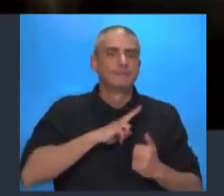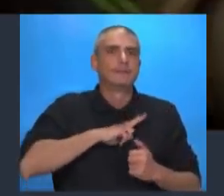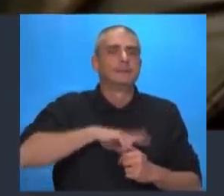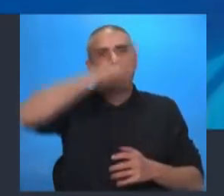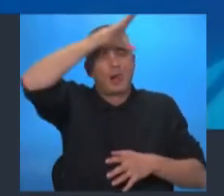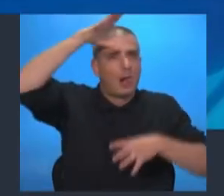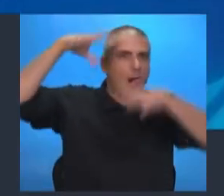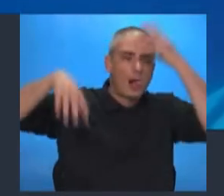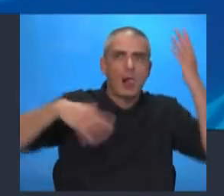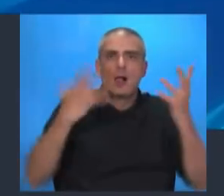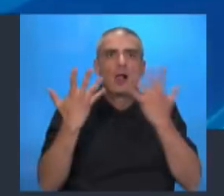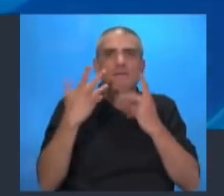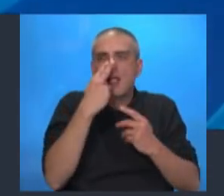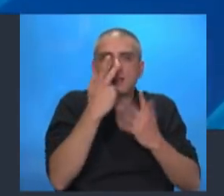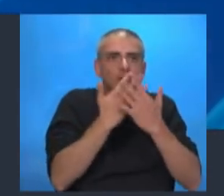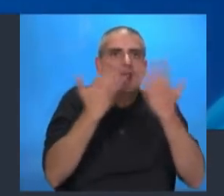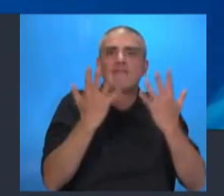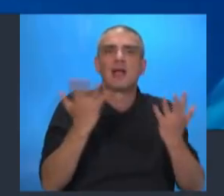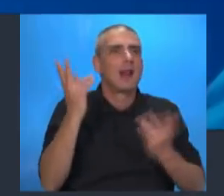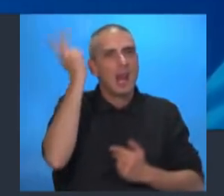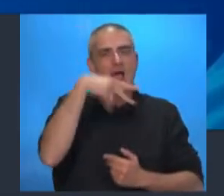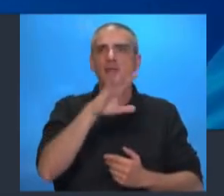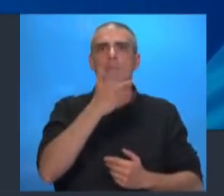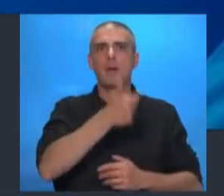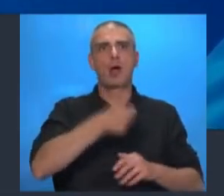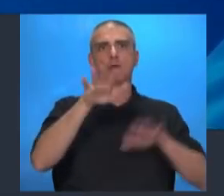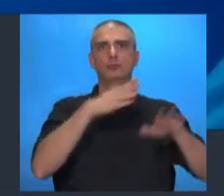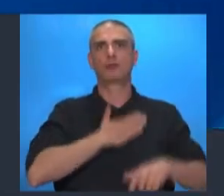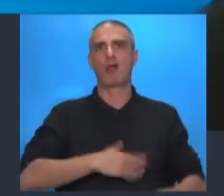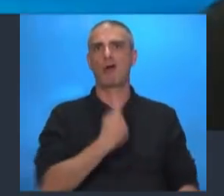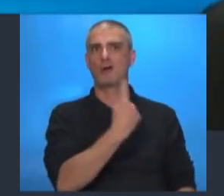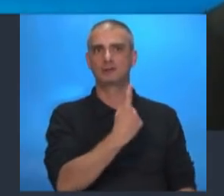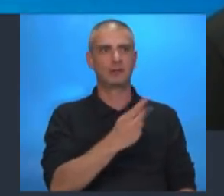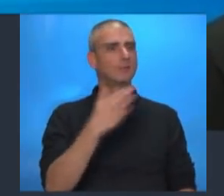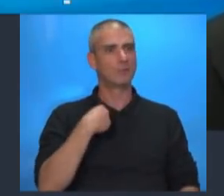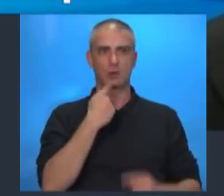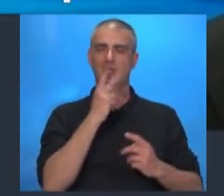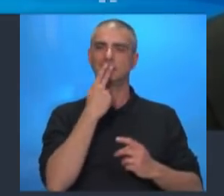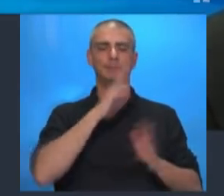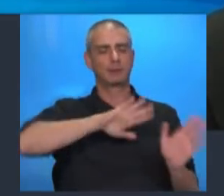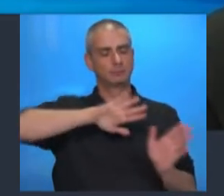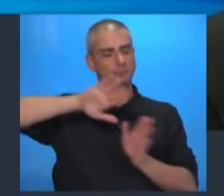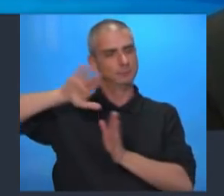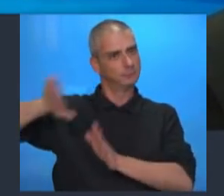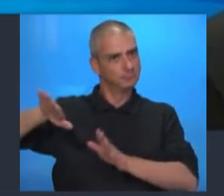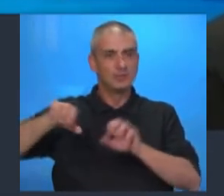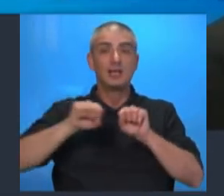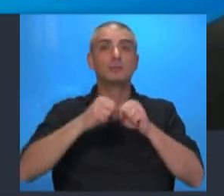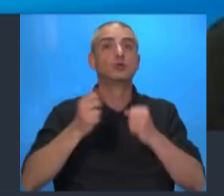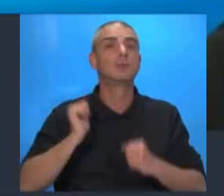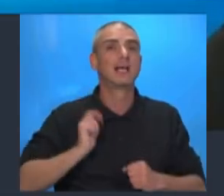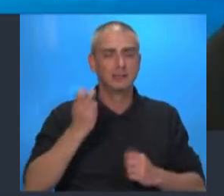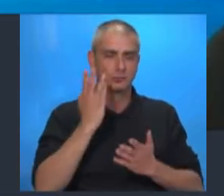ולגשש באפלה בניסיון להבין לאן פניו של ראש הממשלה. בואו נשים את הספינים בצד, משבר הגיוס